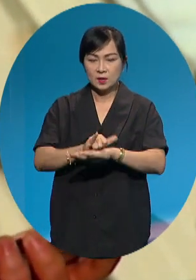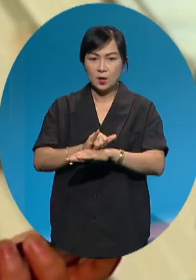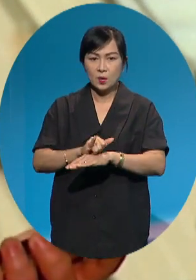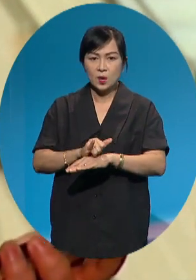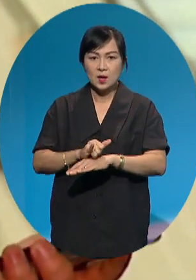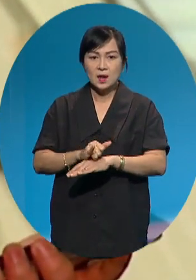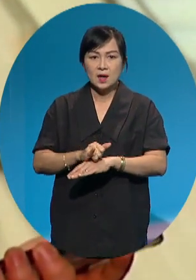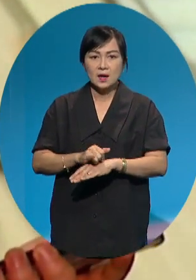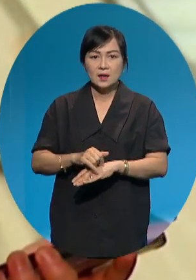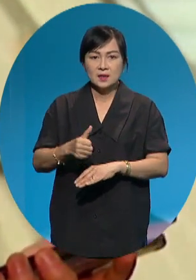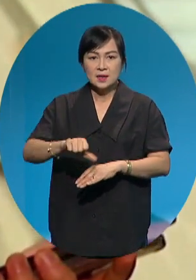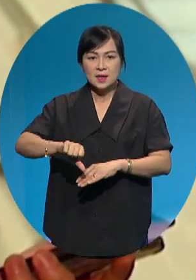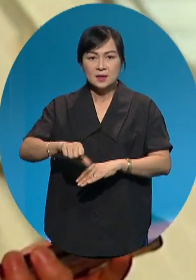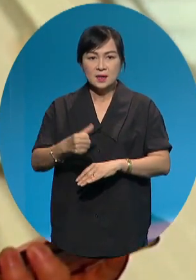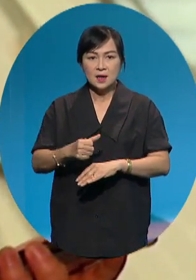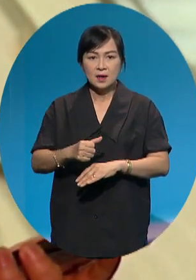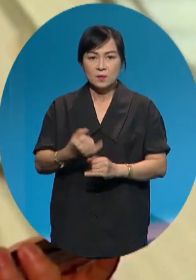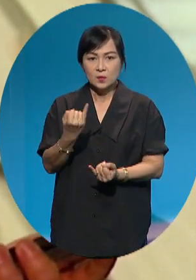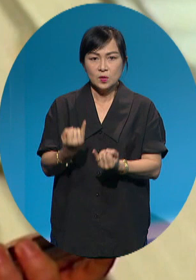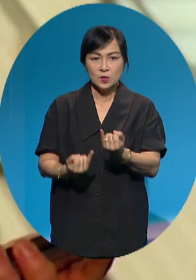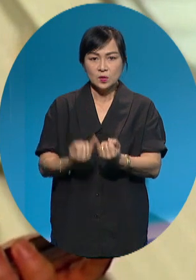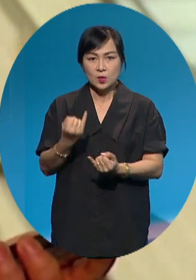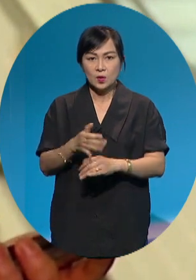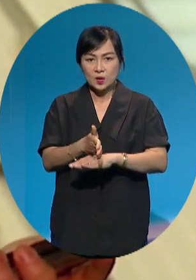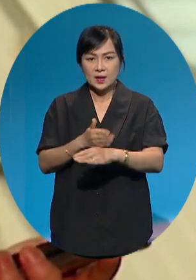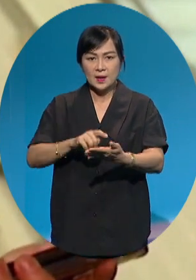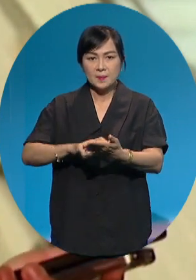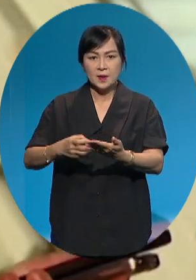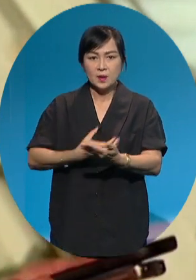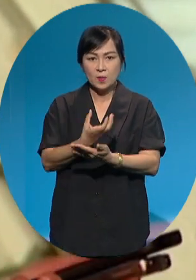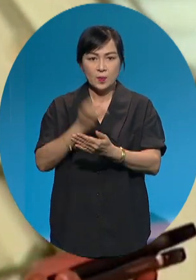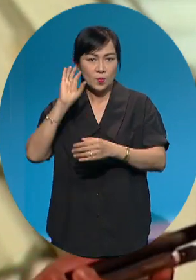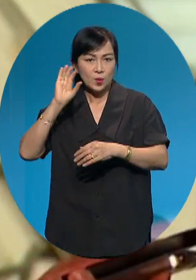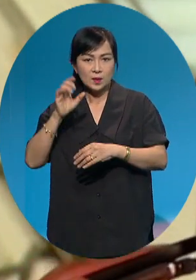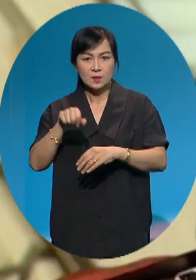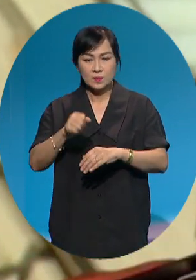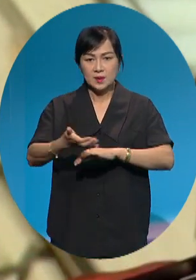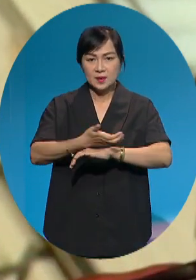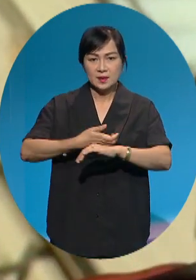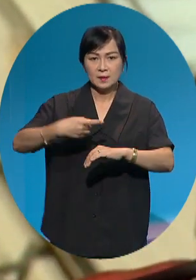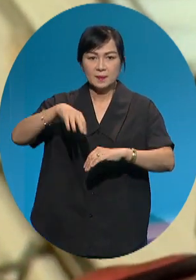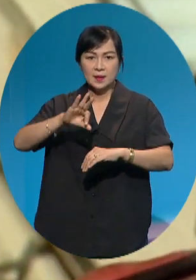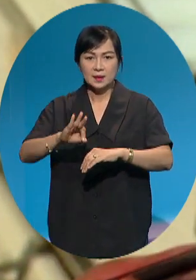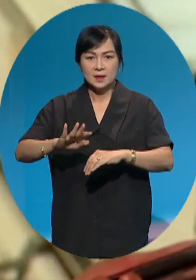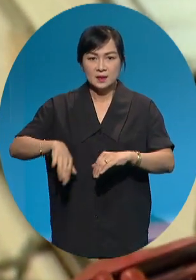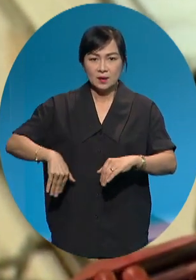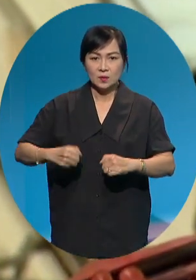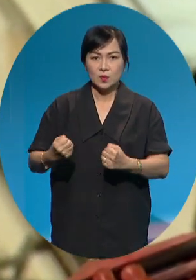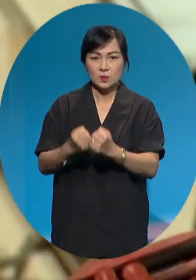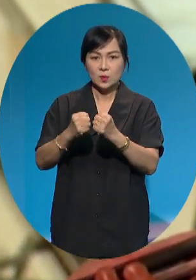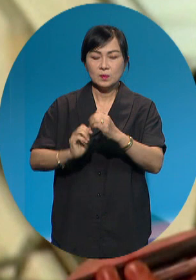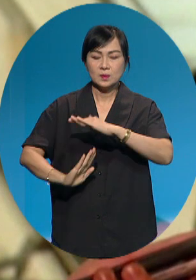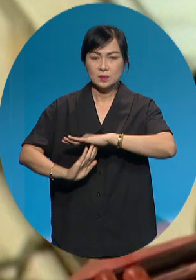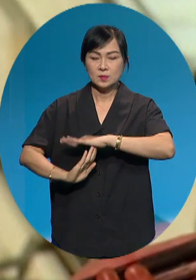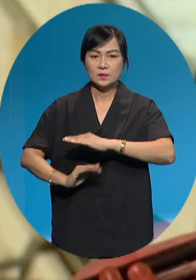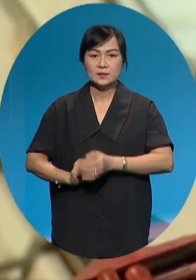Ngoại giao tiến hành đánh giá và đưa ra các lựa chọn chính sách về khả năng Mỹ và cộng đồng quốc tế công nhận nhà nước Palestine sau khi cuộc xung đột ở Gaza